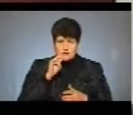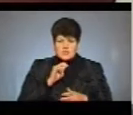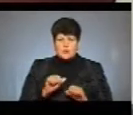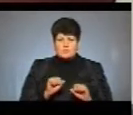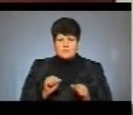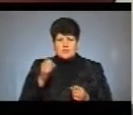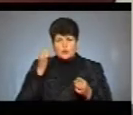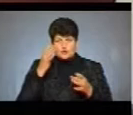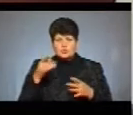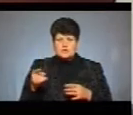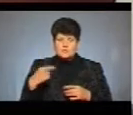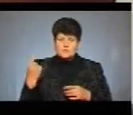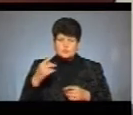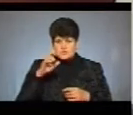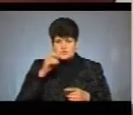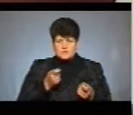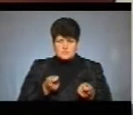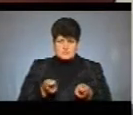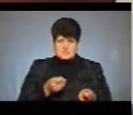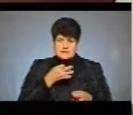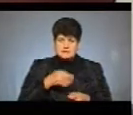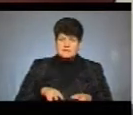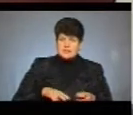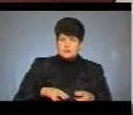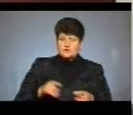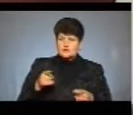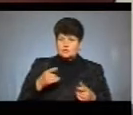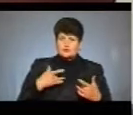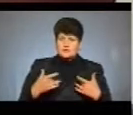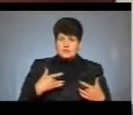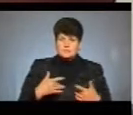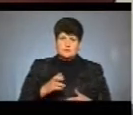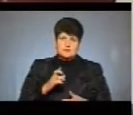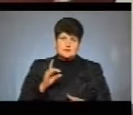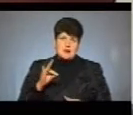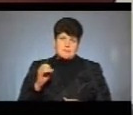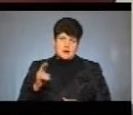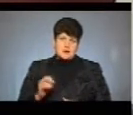культури Тернопільської облдержадміністрації, розповів директор Тернопільського драмтеатру Борис Репка.